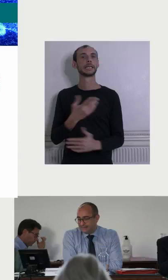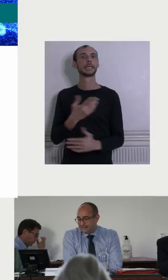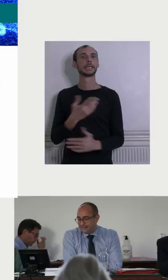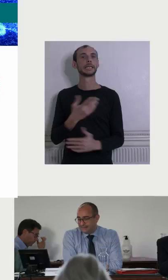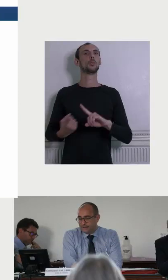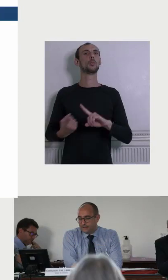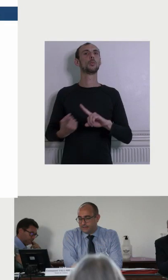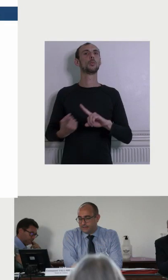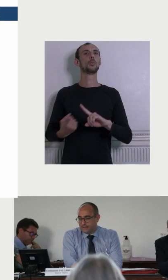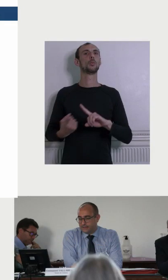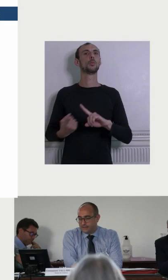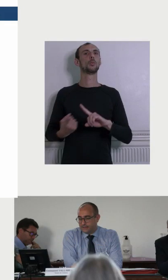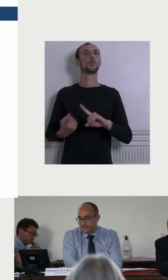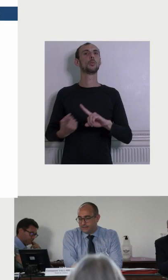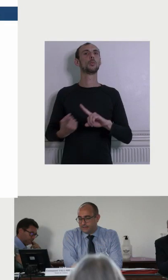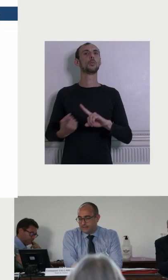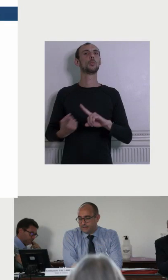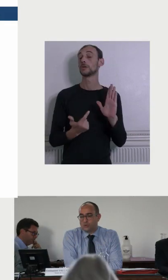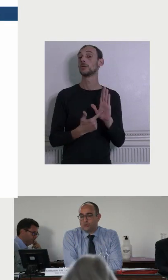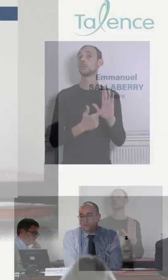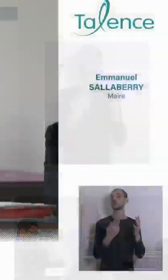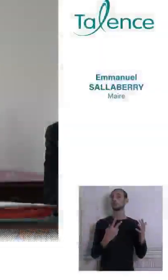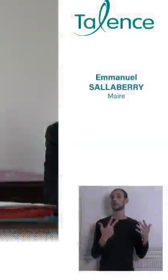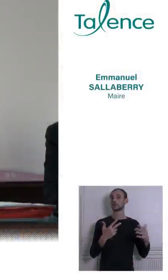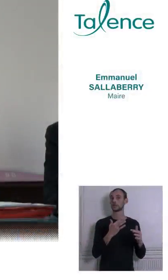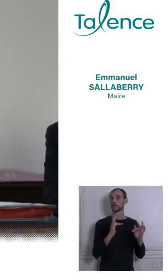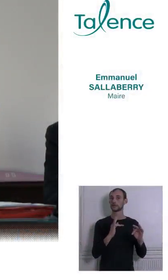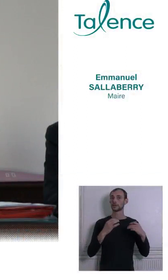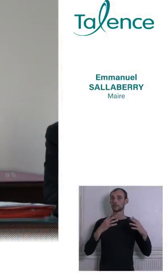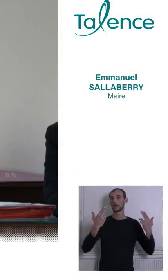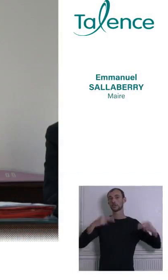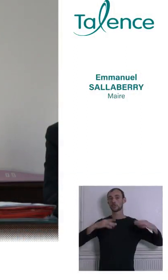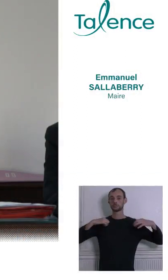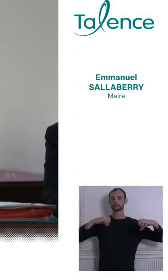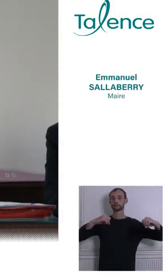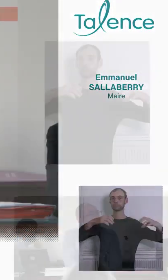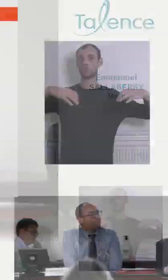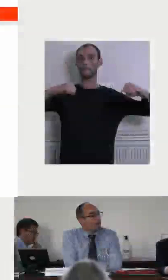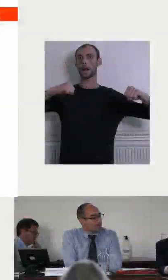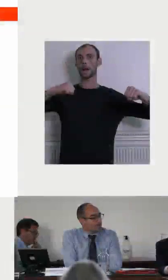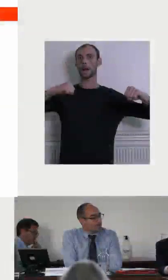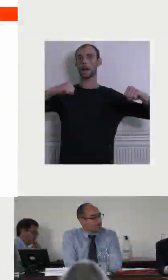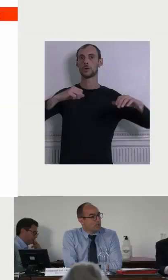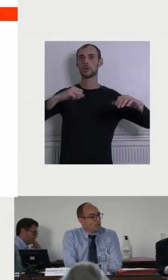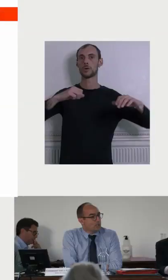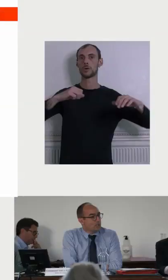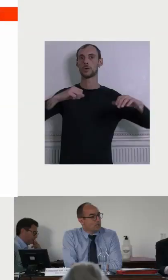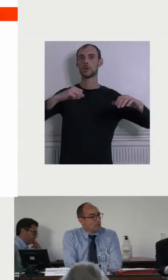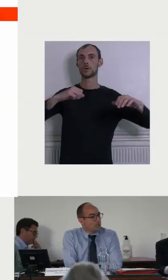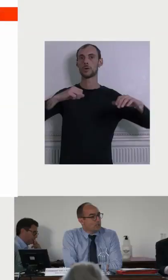sujet naturellement important, le réchauffement climatique, qu'est-ce qu'on peut y faire, et d'inviter, en tant que président de la métropole, qu'il invite